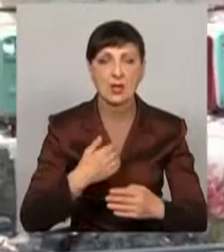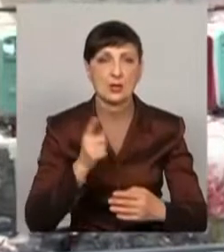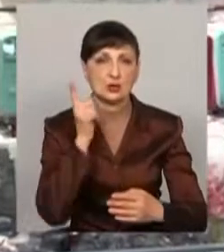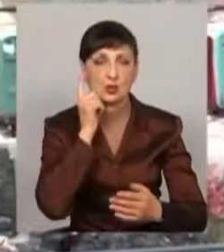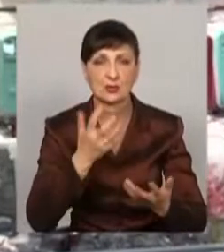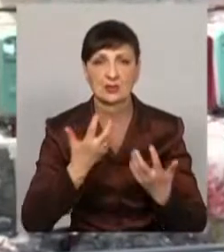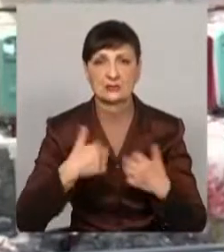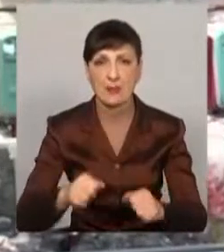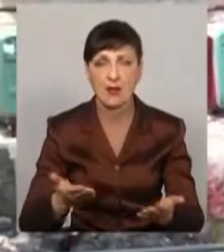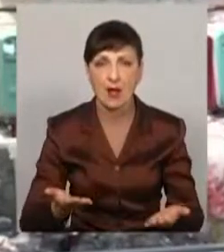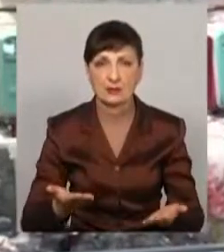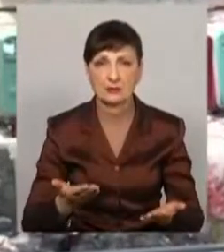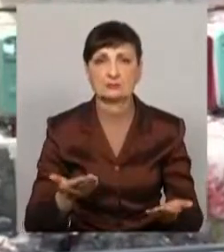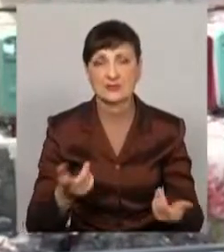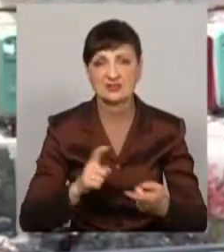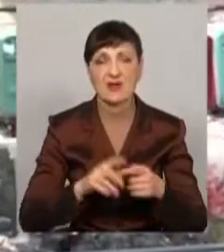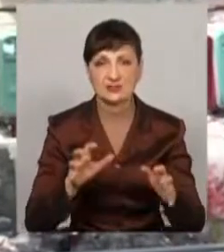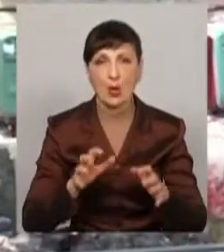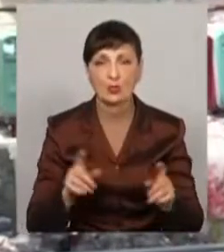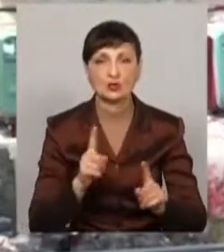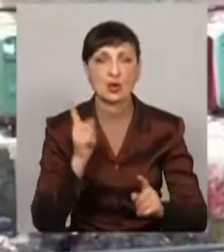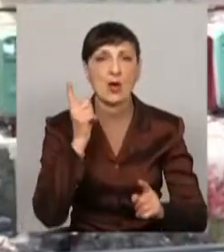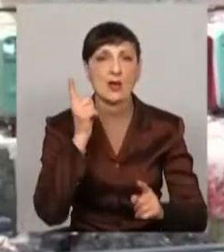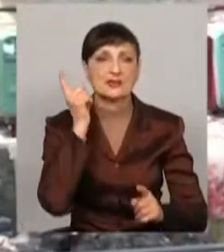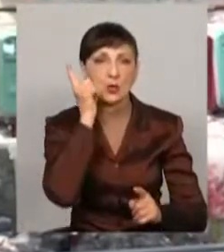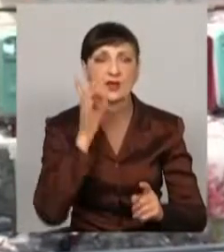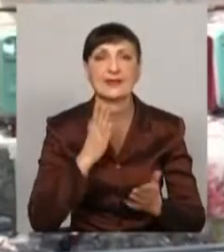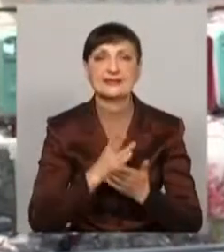законодательном уровне, ну, в плане того, что телефон фиксируется и